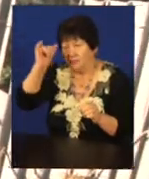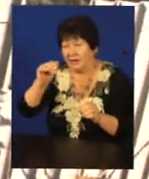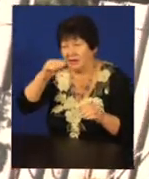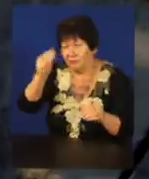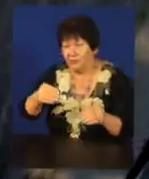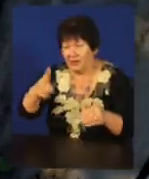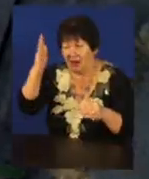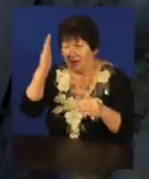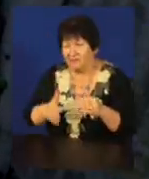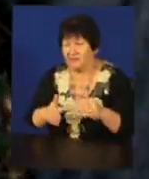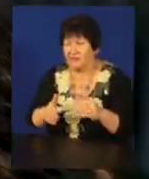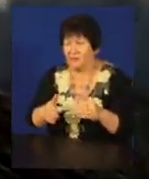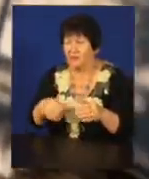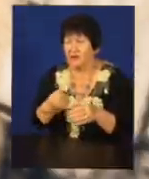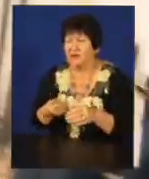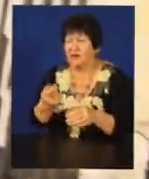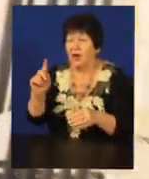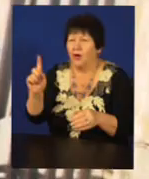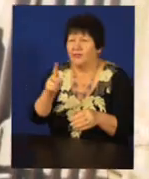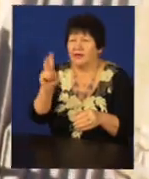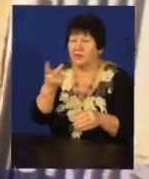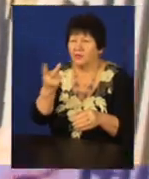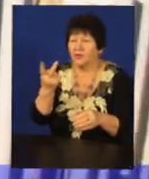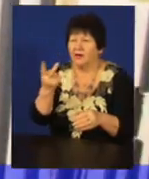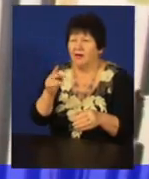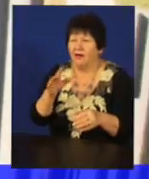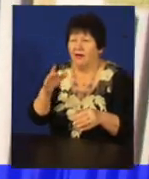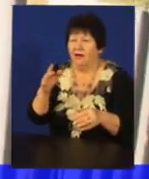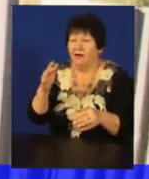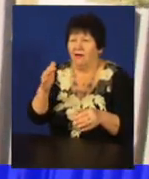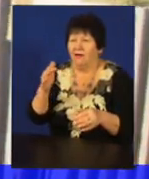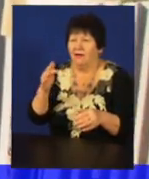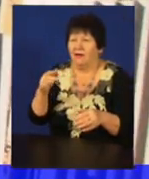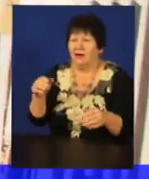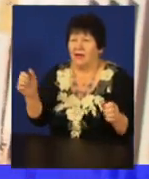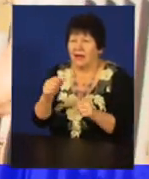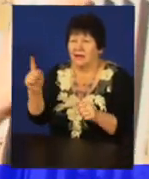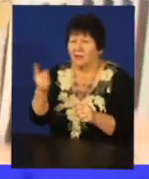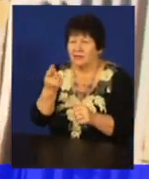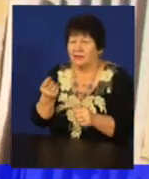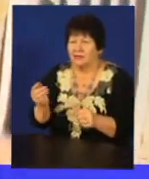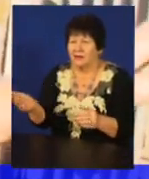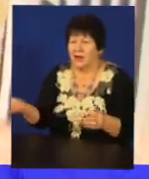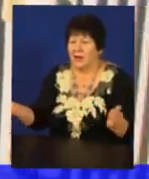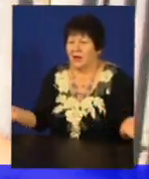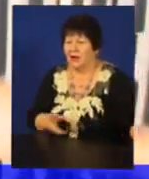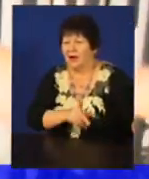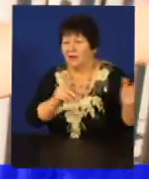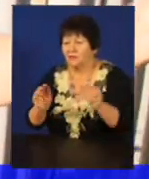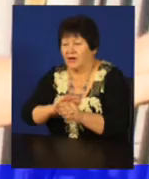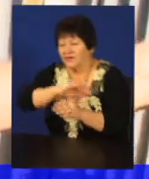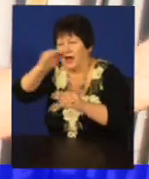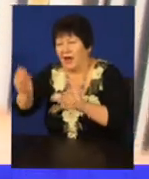grădinii. O dată, ori de două ori, bara de două ori, dar iarna o dată. Îl duc aici, îl